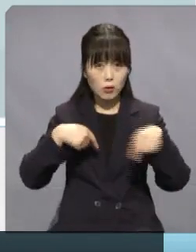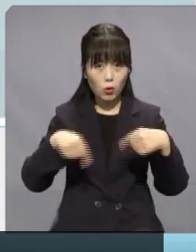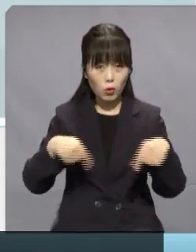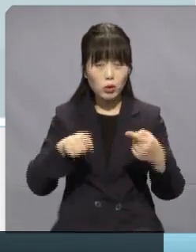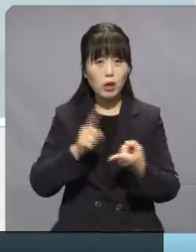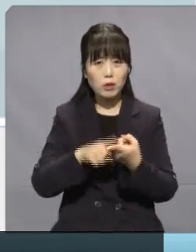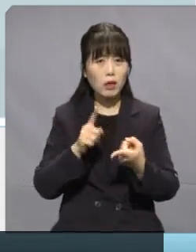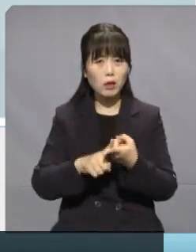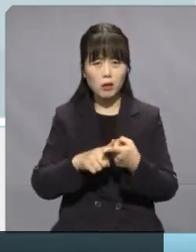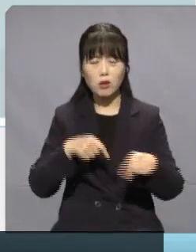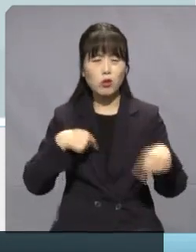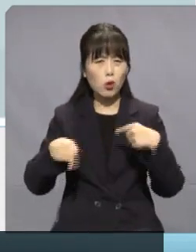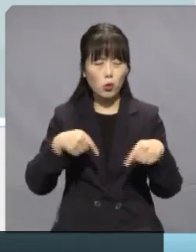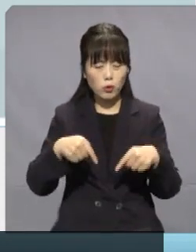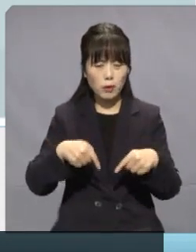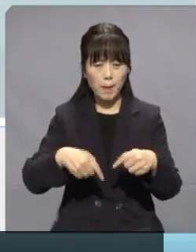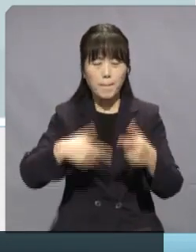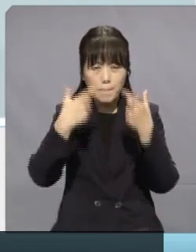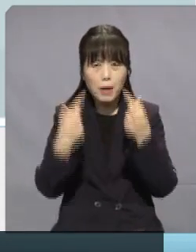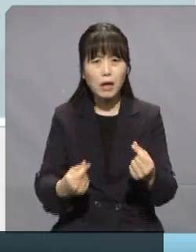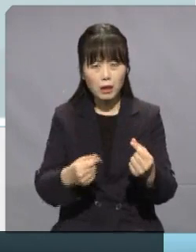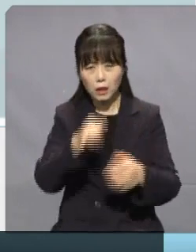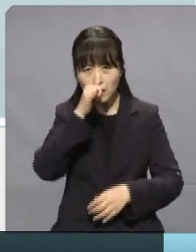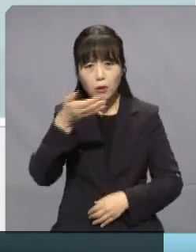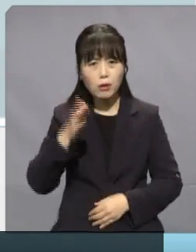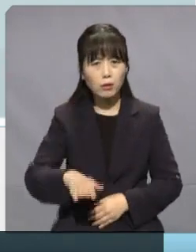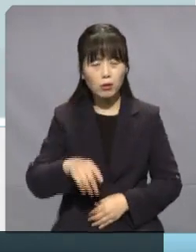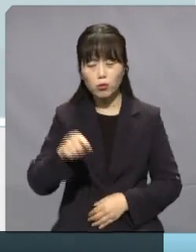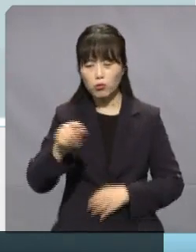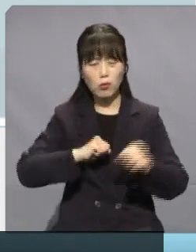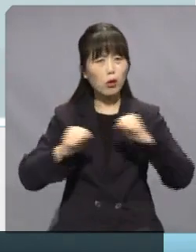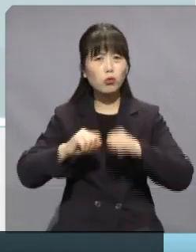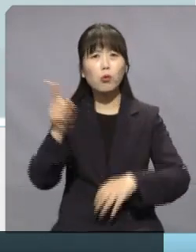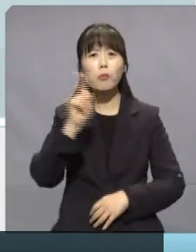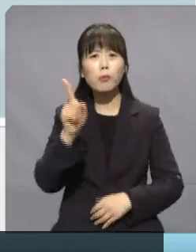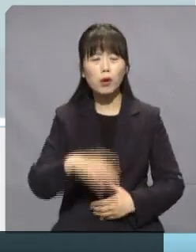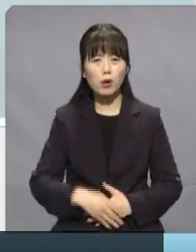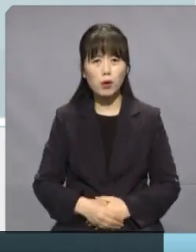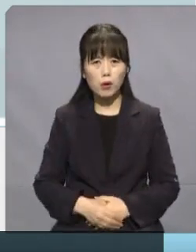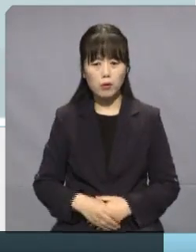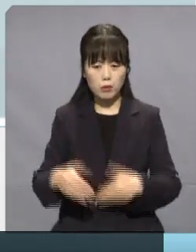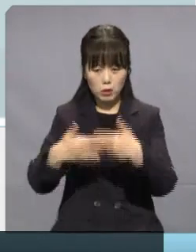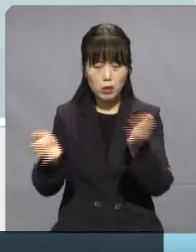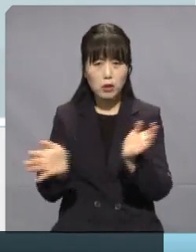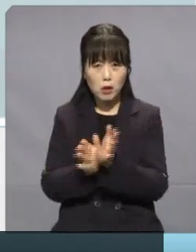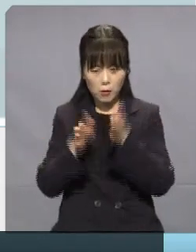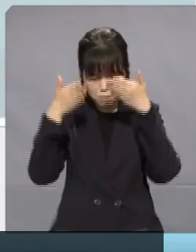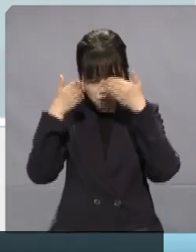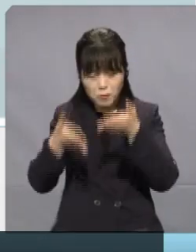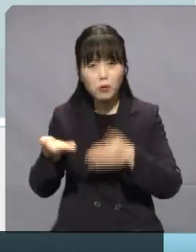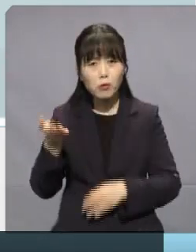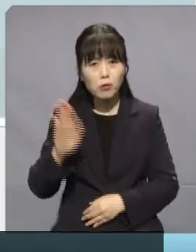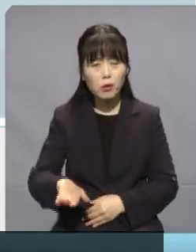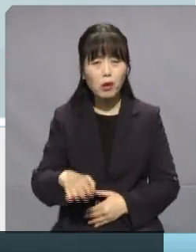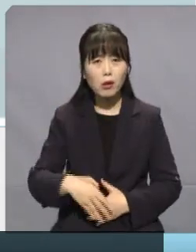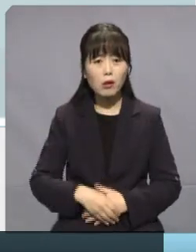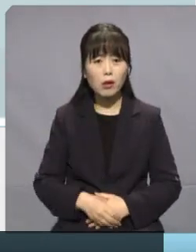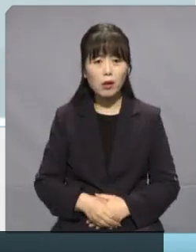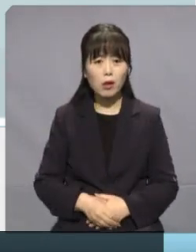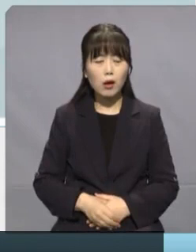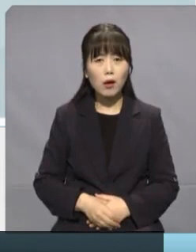좀 정신없게 해야지 이게 뭐 하는 짓인지 모르겠어요 저녁 논리에 메모리 대해서이 뻔한